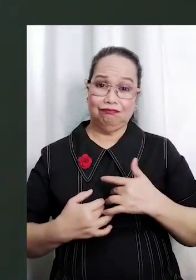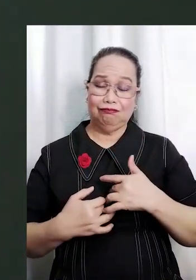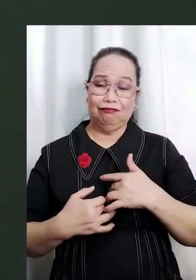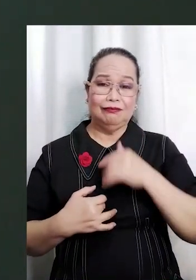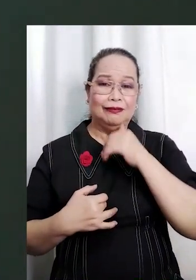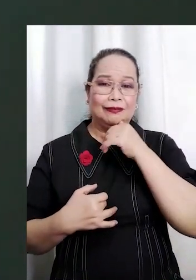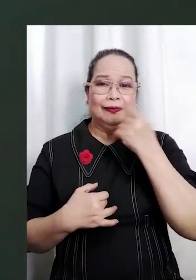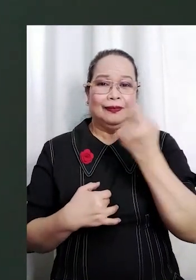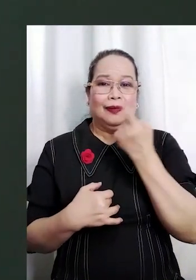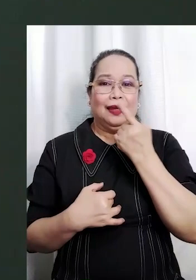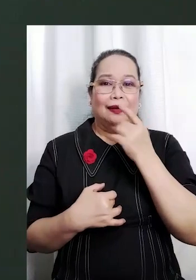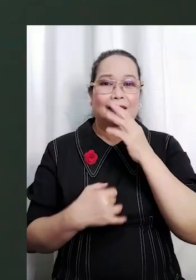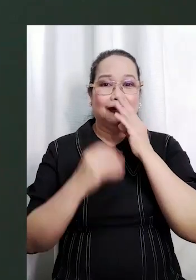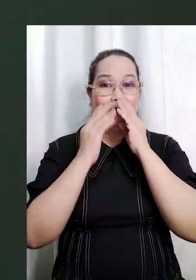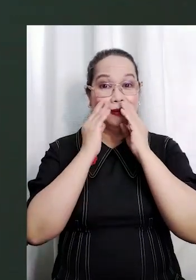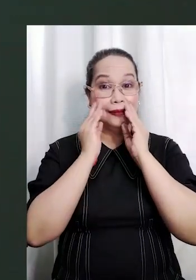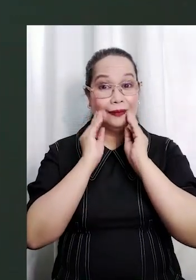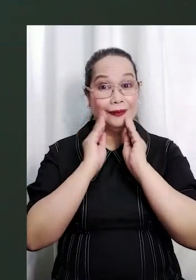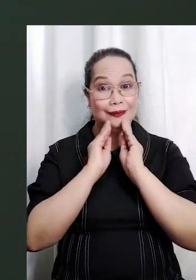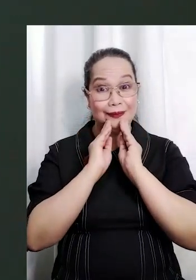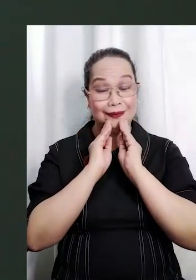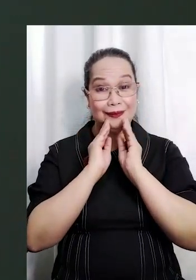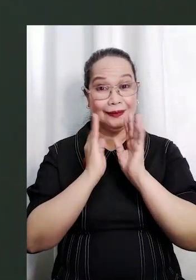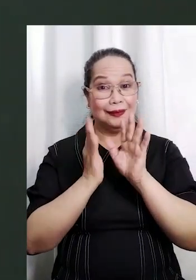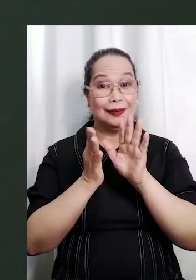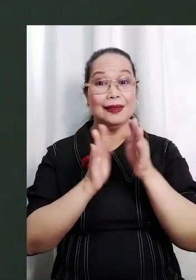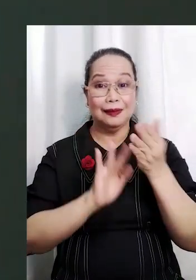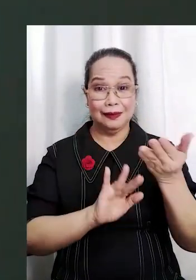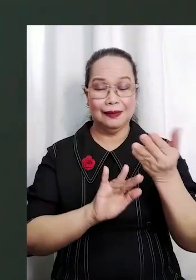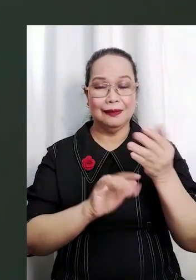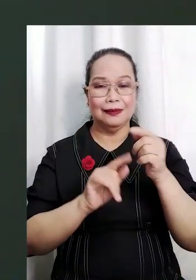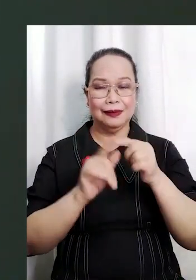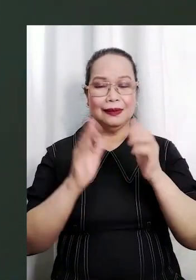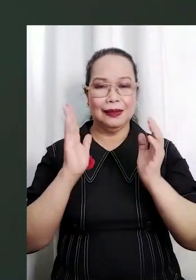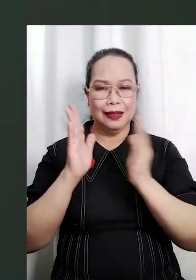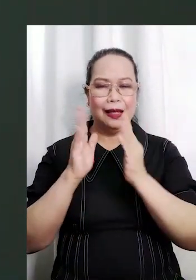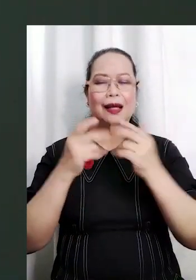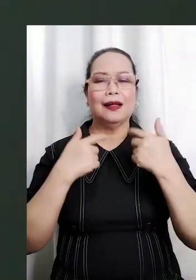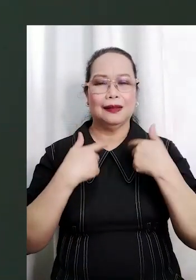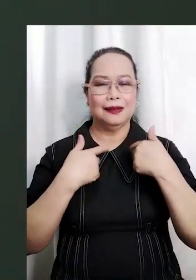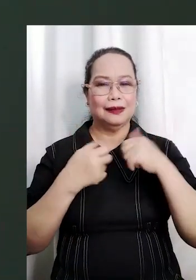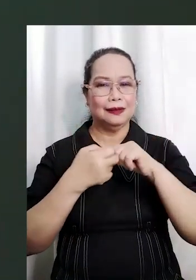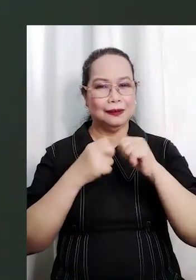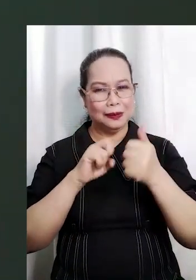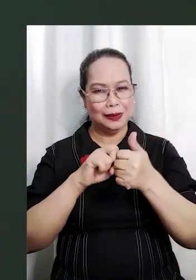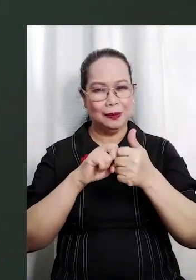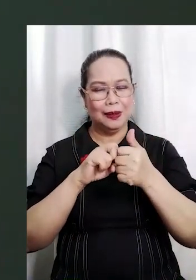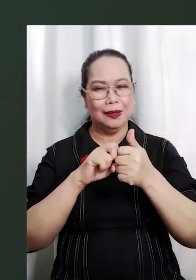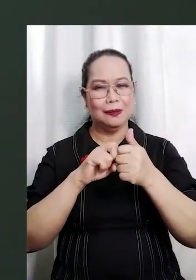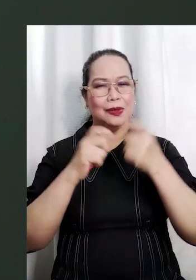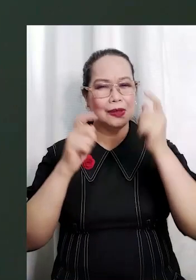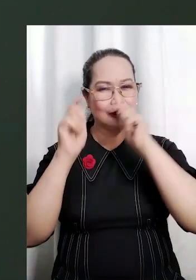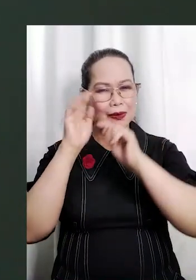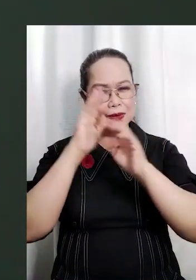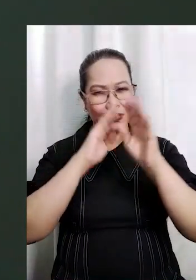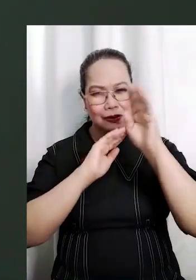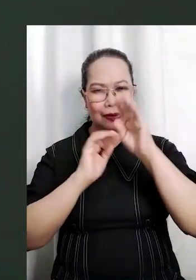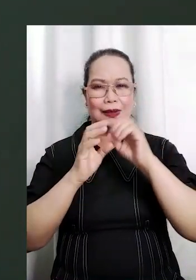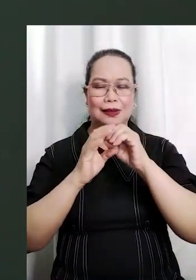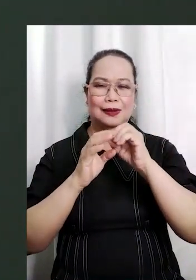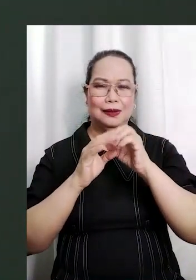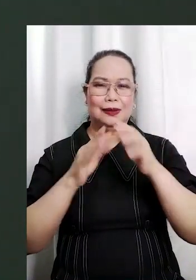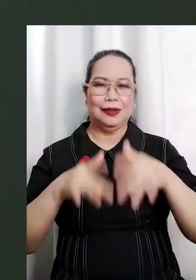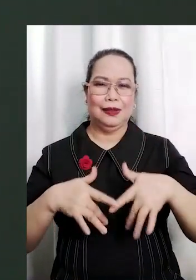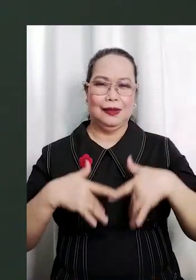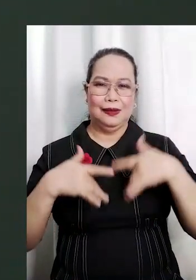po sa mga taong nangungulila, pati rin po sa mga taong humaharap ng iba't ibang issue at pagsubok sa kanilang